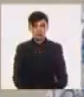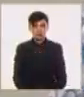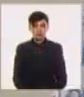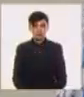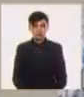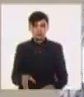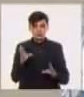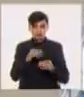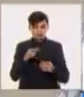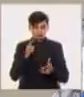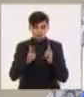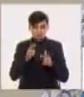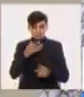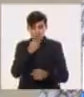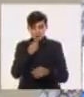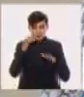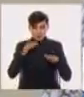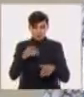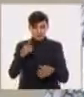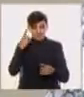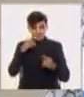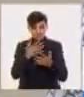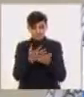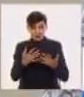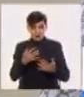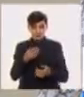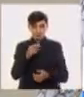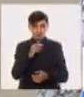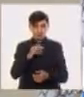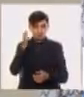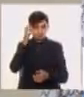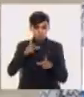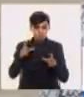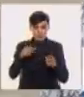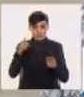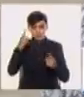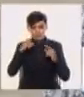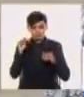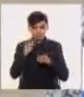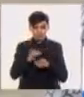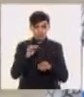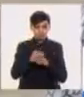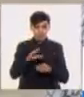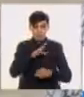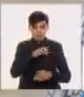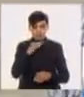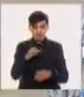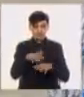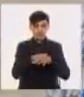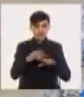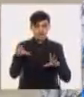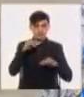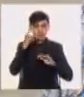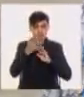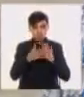Это действительно уникальное место, потому что здесь собраны коллекции трудами нескольких поколений ученых. И мне хотелось бы, чтобы горожане это